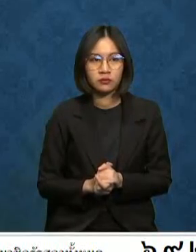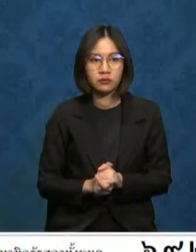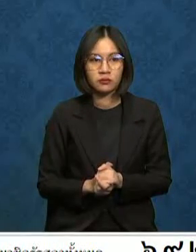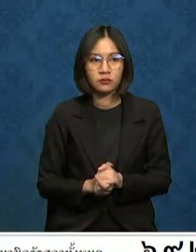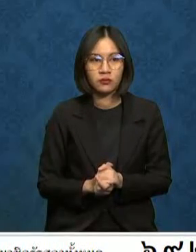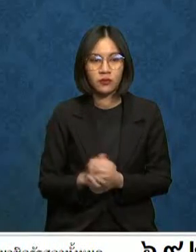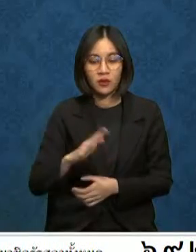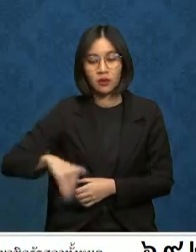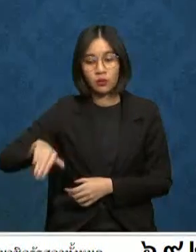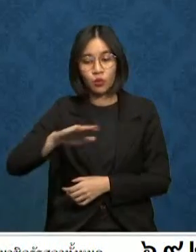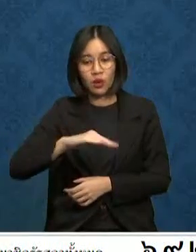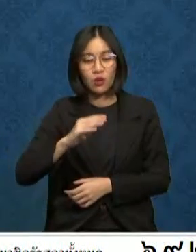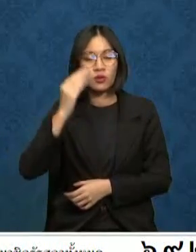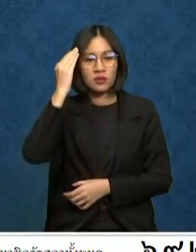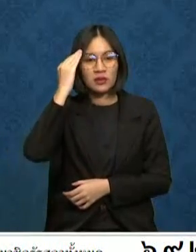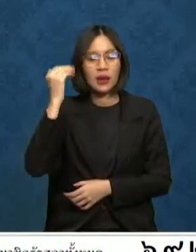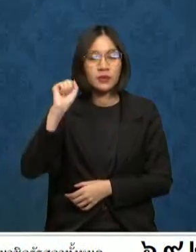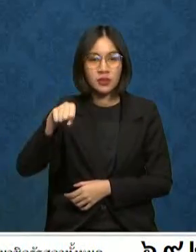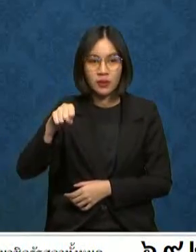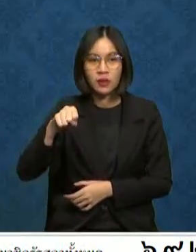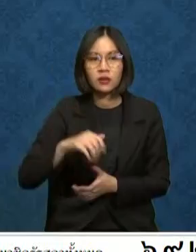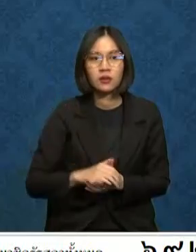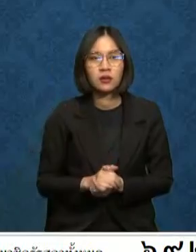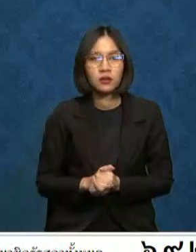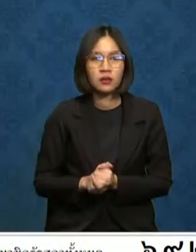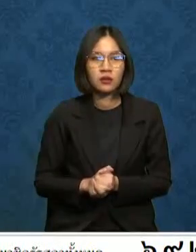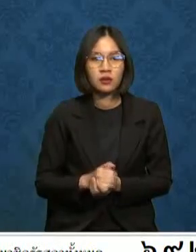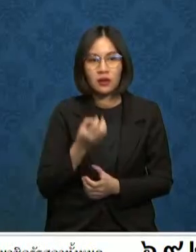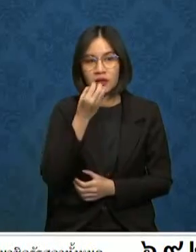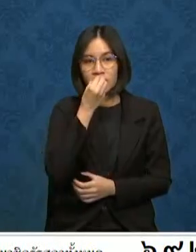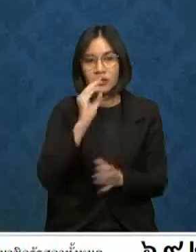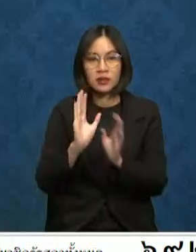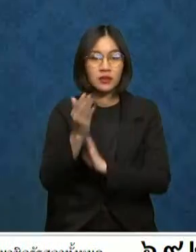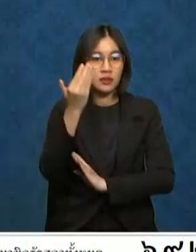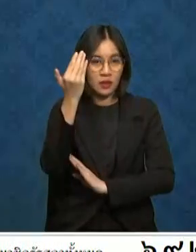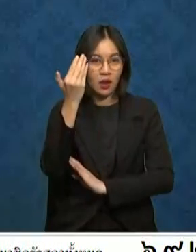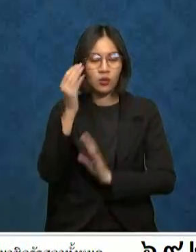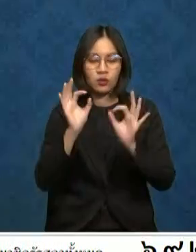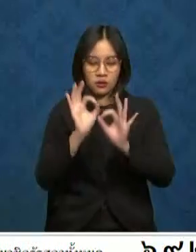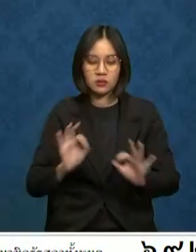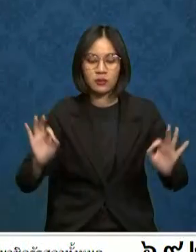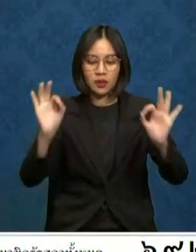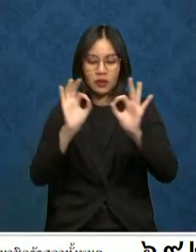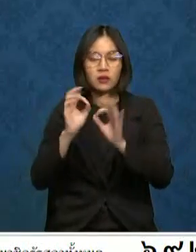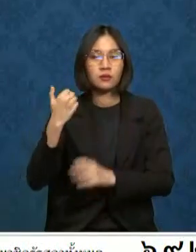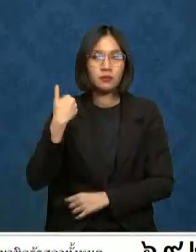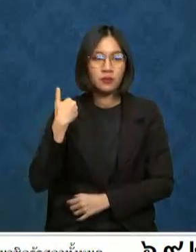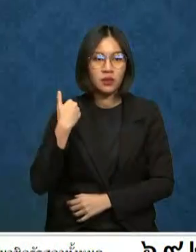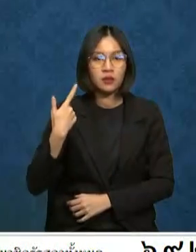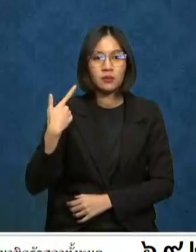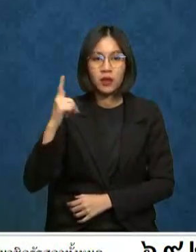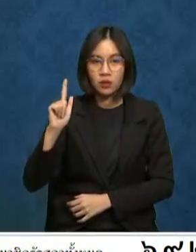ซึ่งพวกเราในที่นี้ก็ทราบกันดีใช่ไหมครับว่าอาหารเช้ามีความสำคัญและมี